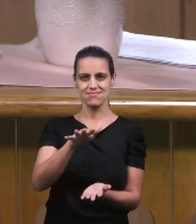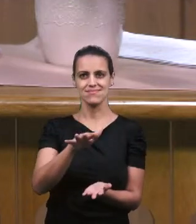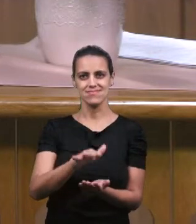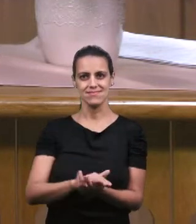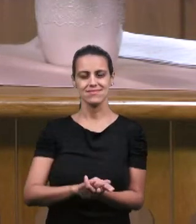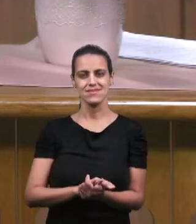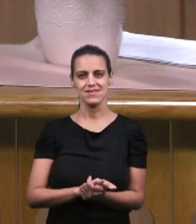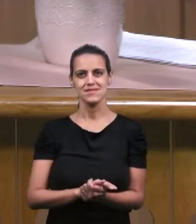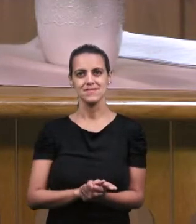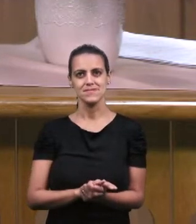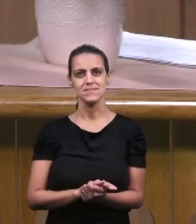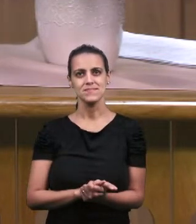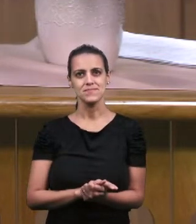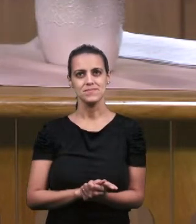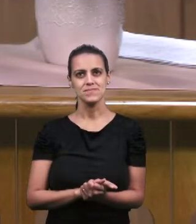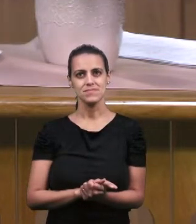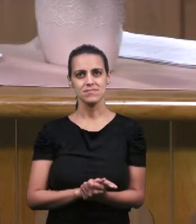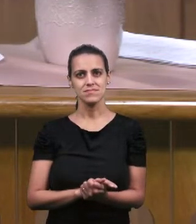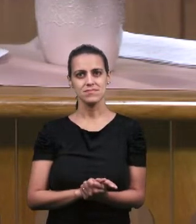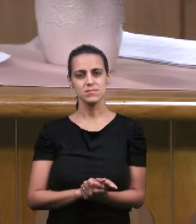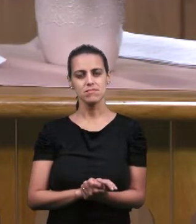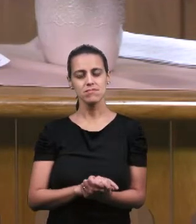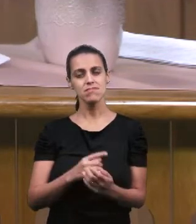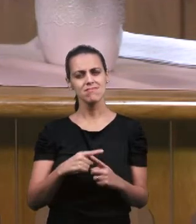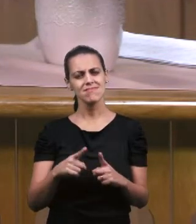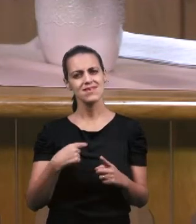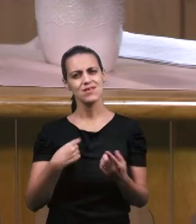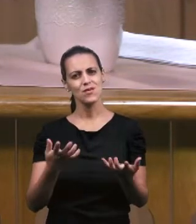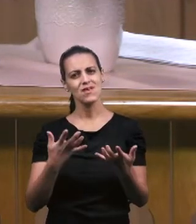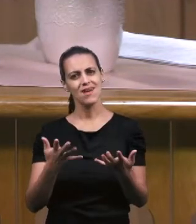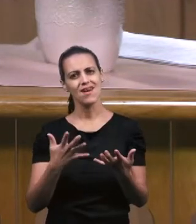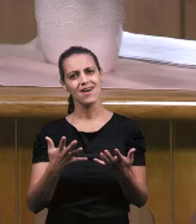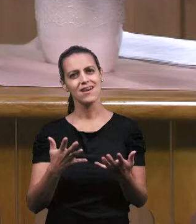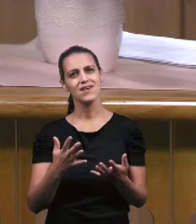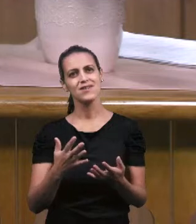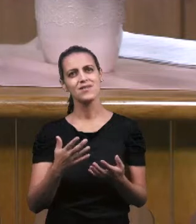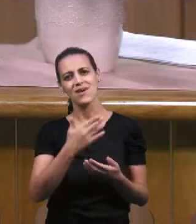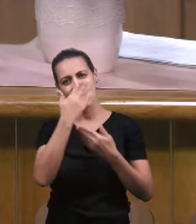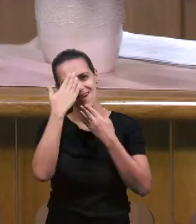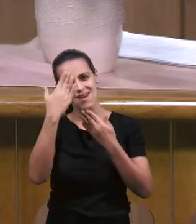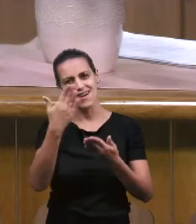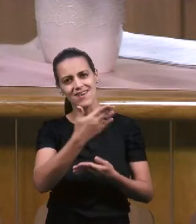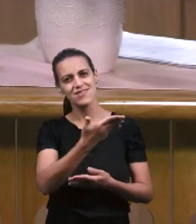une augmentation importante. Mais je veux encore